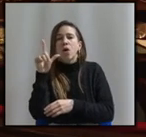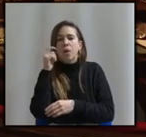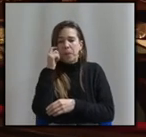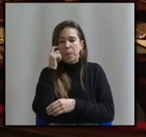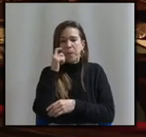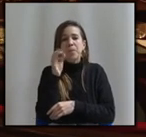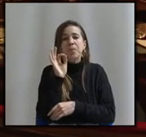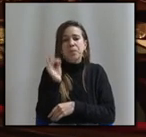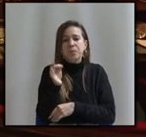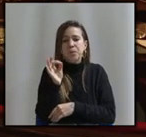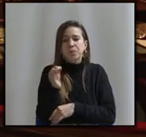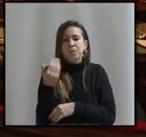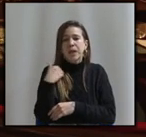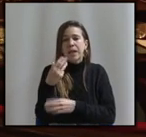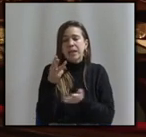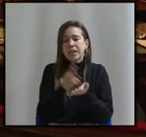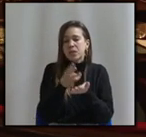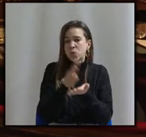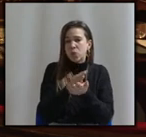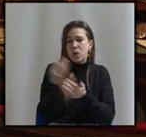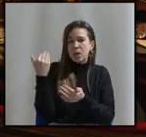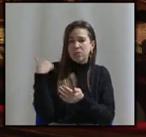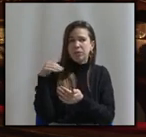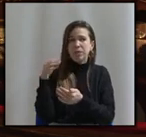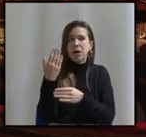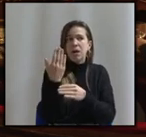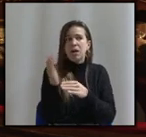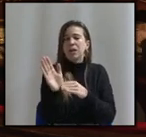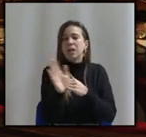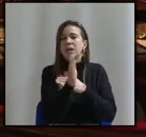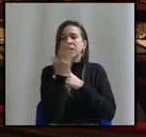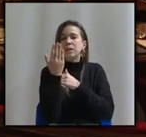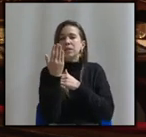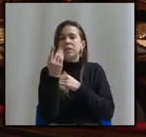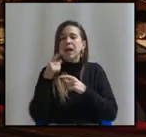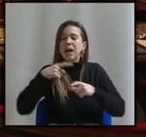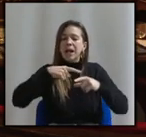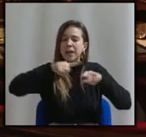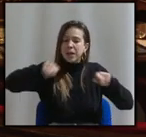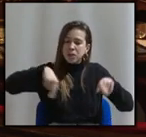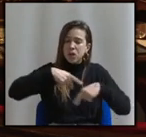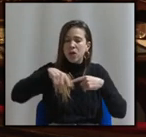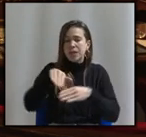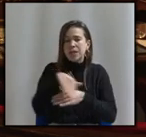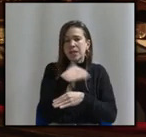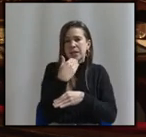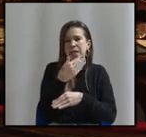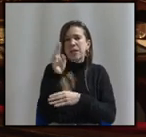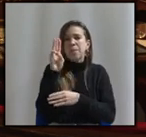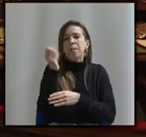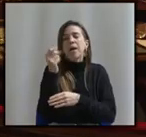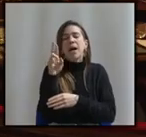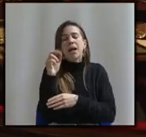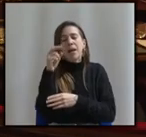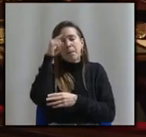que vàrem fer fa uns 3-4 mesos que demanàvem que les rajoles de les voreres del carrer del Paracoll banda i banda es repassessin